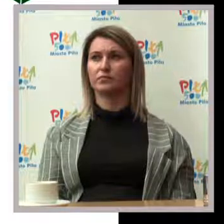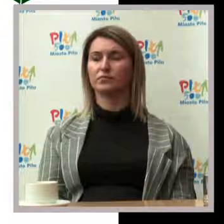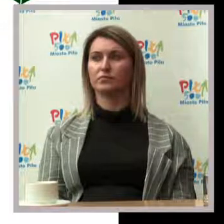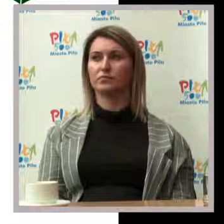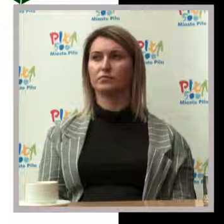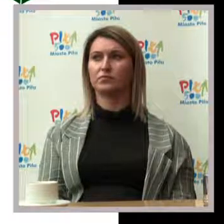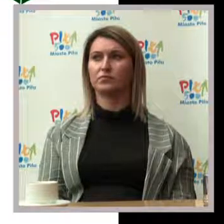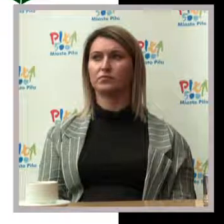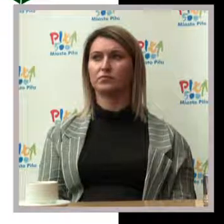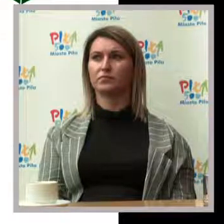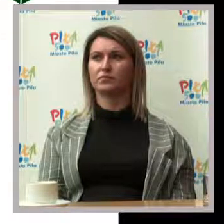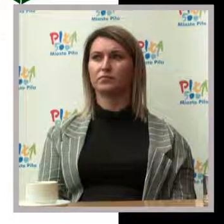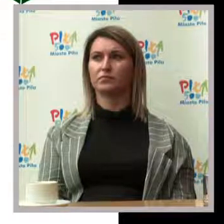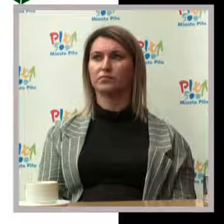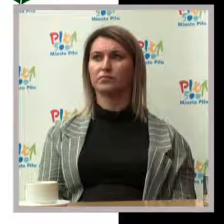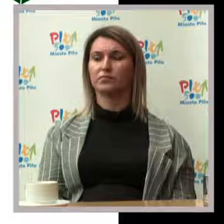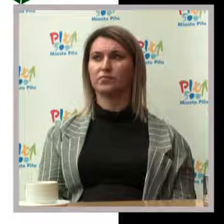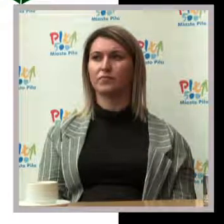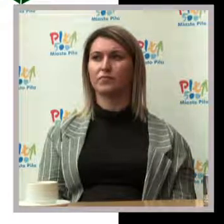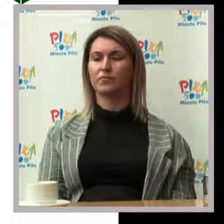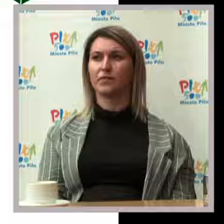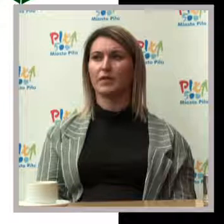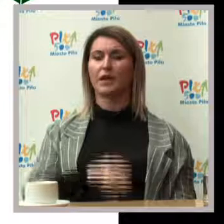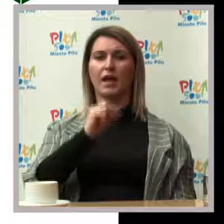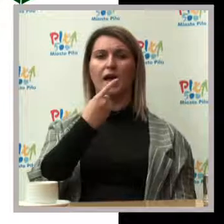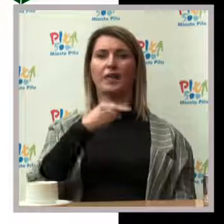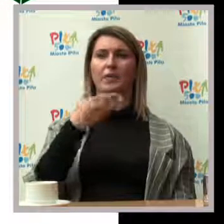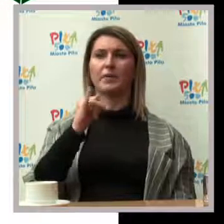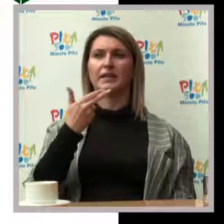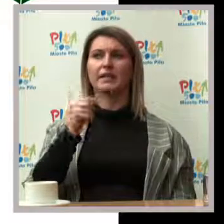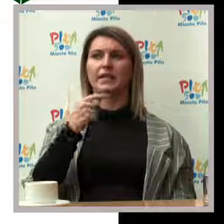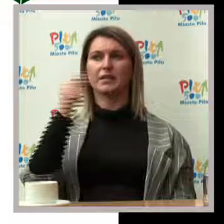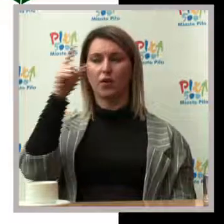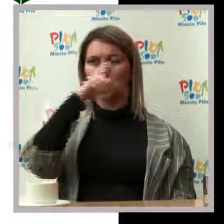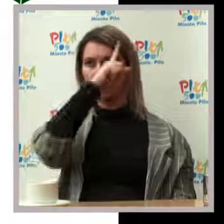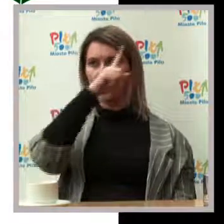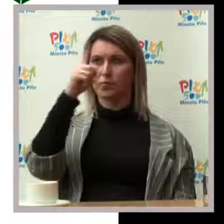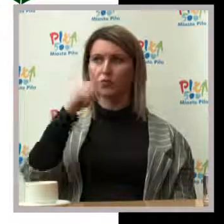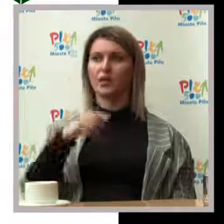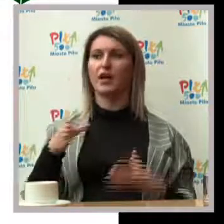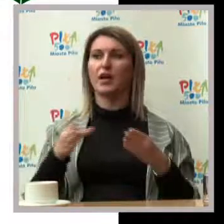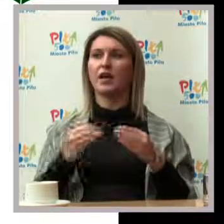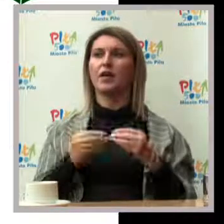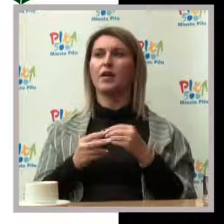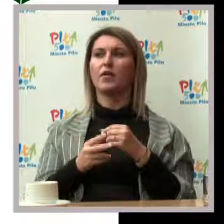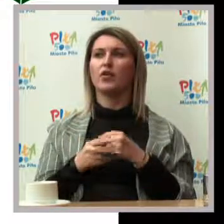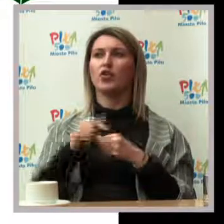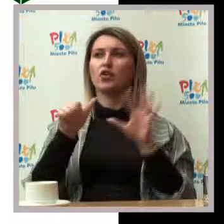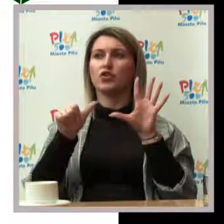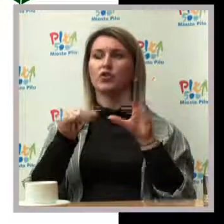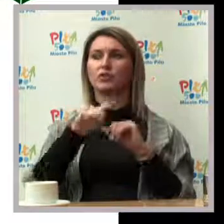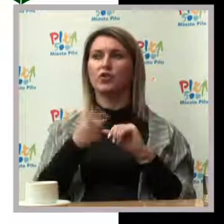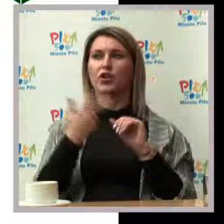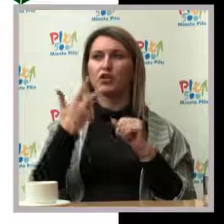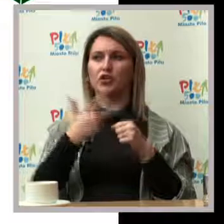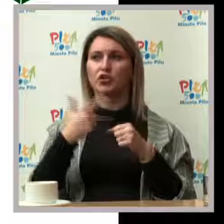wynikających z zawiadomień wojewody. Administracja publiczna łącznie to 18,6 miliona złotych i to